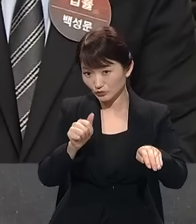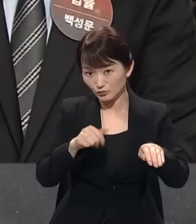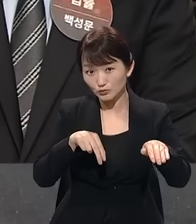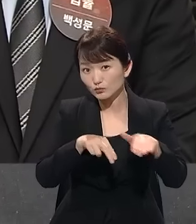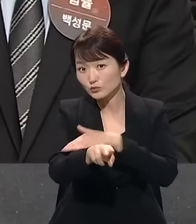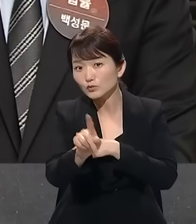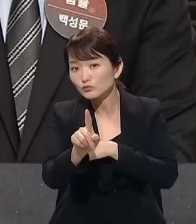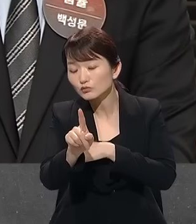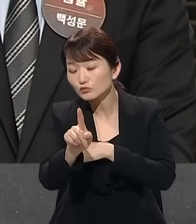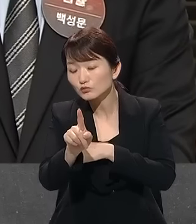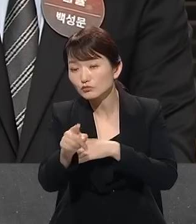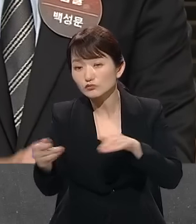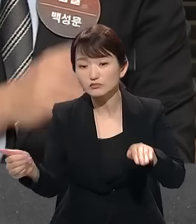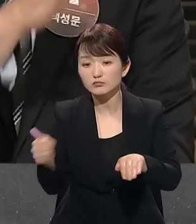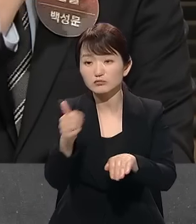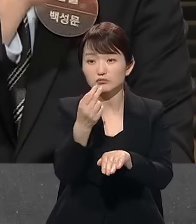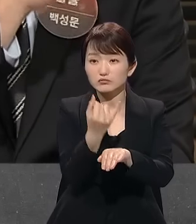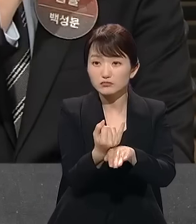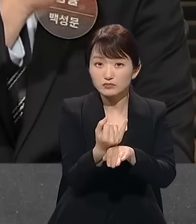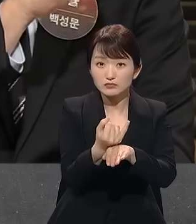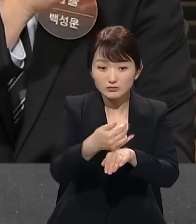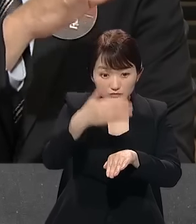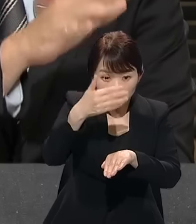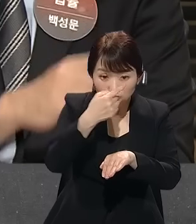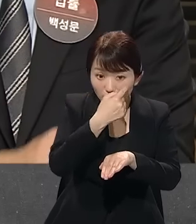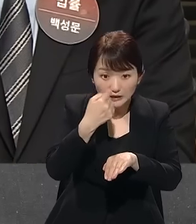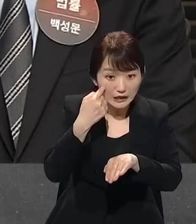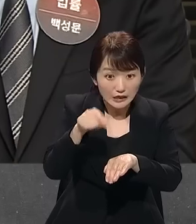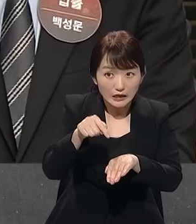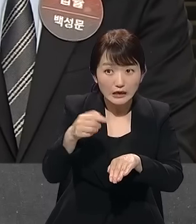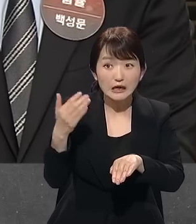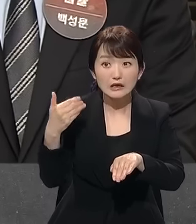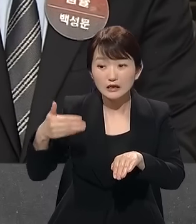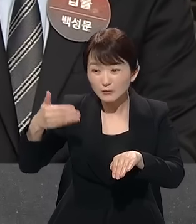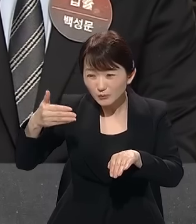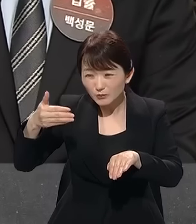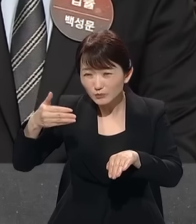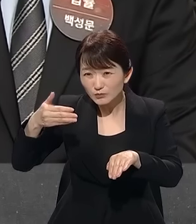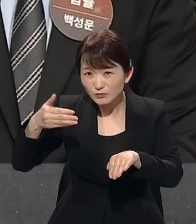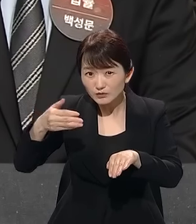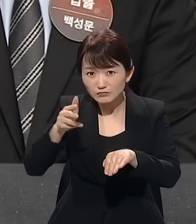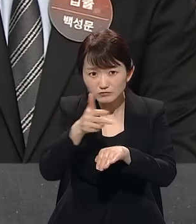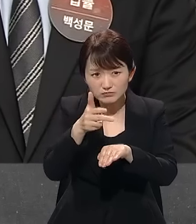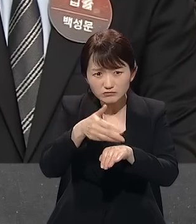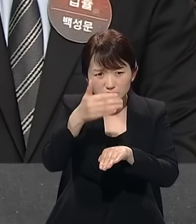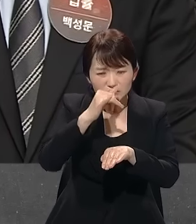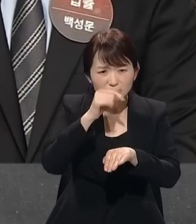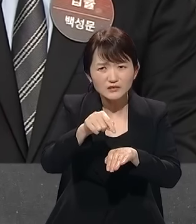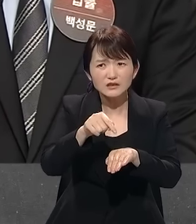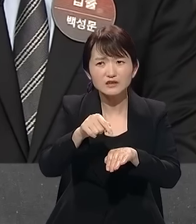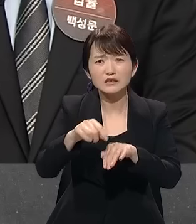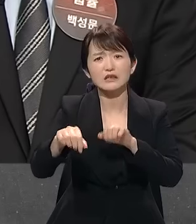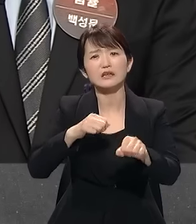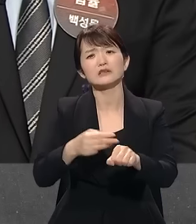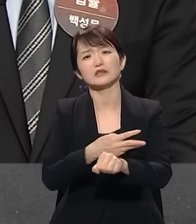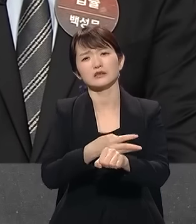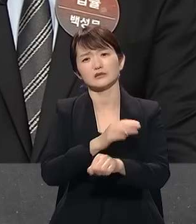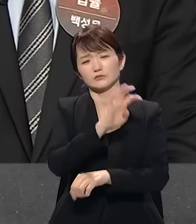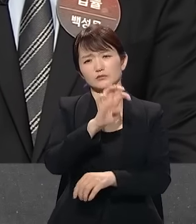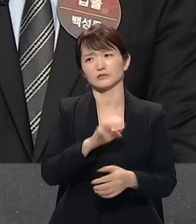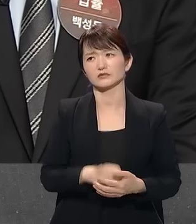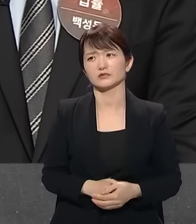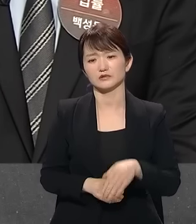이제 블랙박스를 확인했더니 지금 저희가 보고 있는 저 영상이 찍혀 있는 겁니다. 3시간 동안 저런 행위를 반복했다고 하는데,